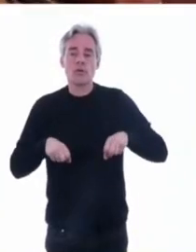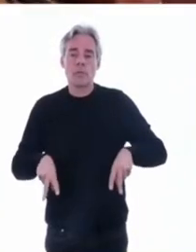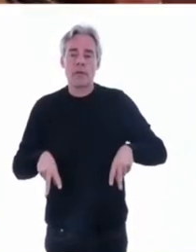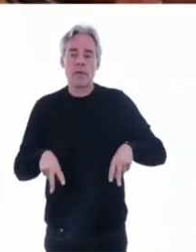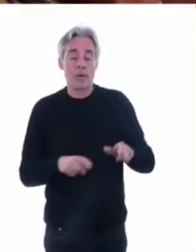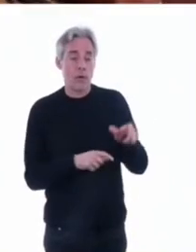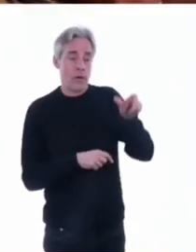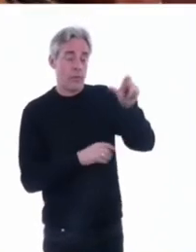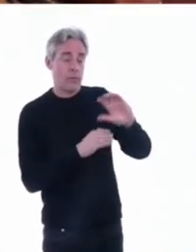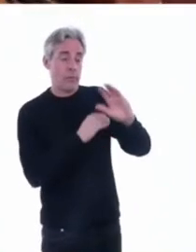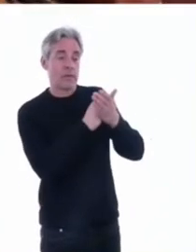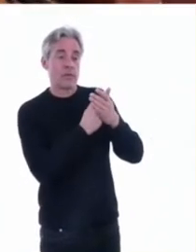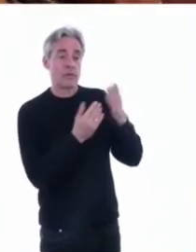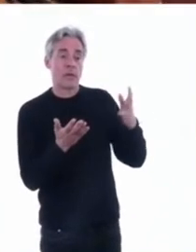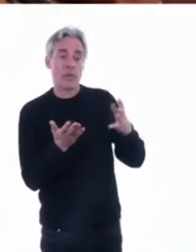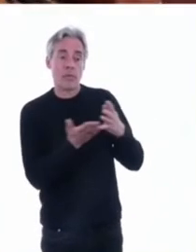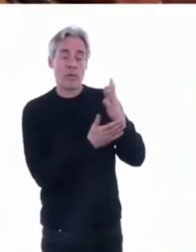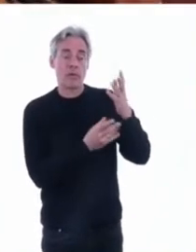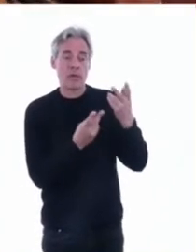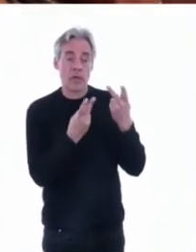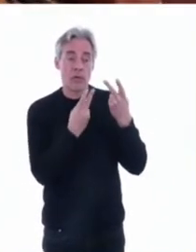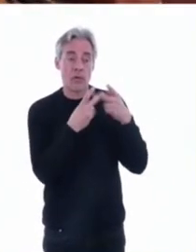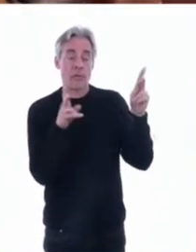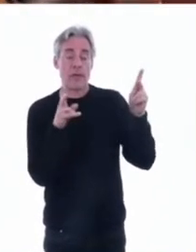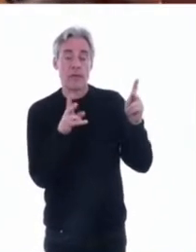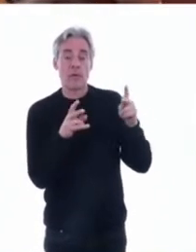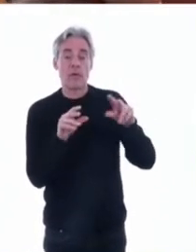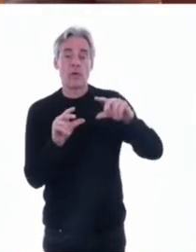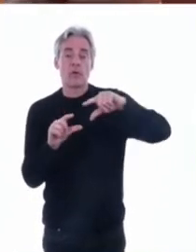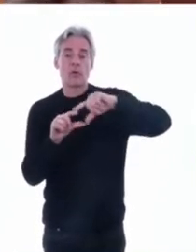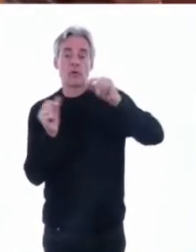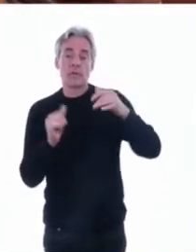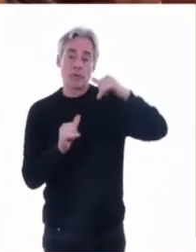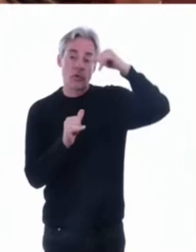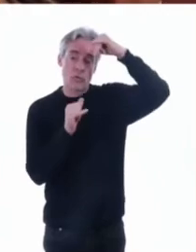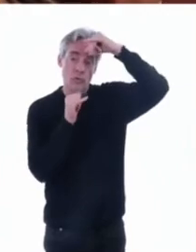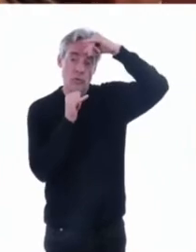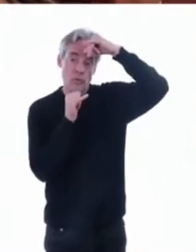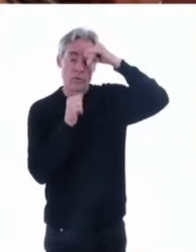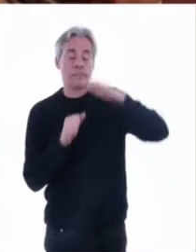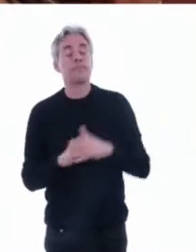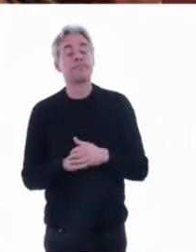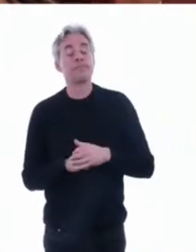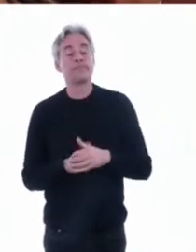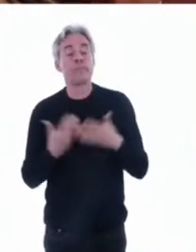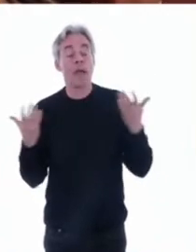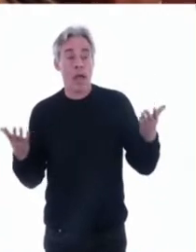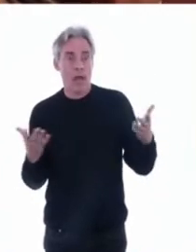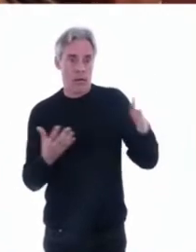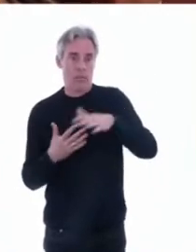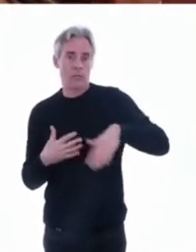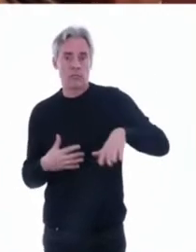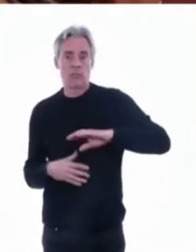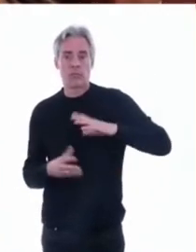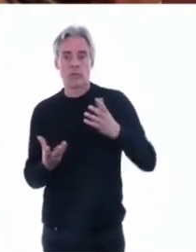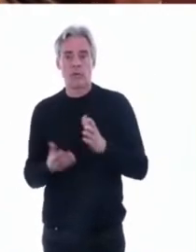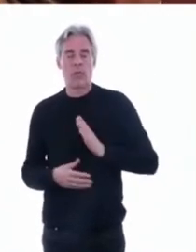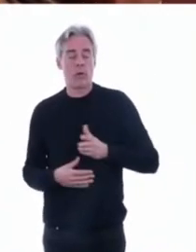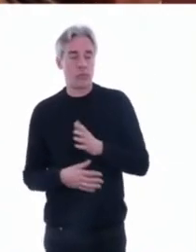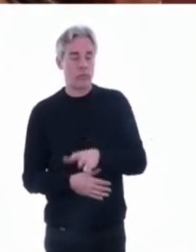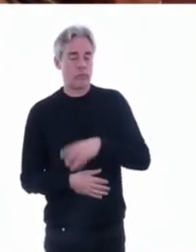présentait son projet urbain, du croissant de lune à la pleine lune, pour la plus grande fierté des